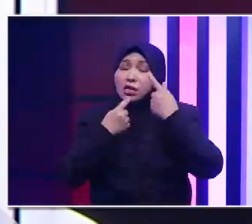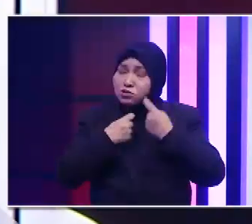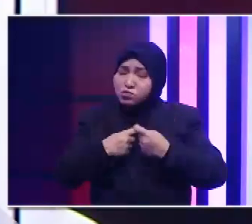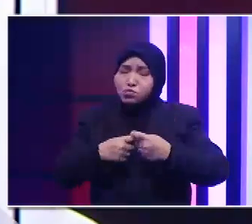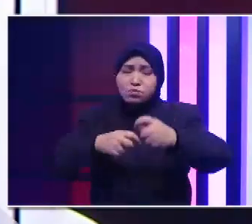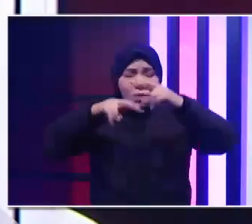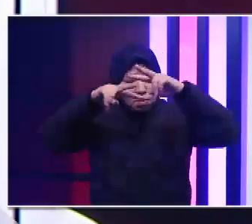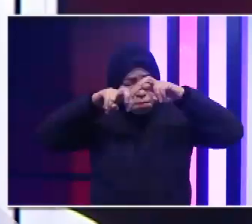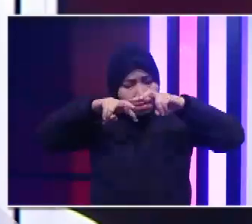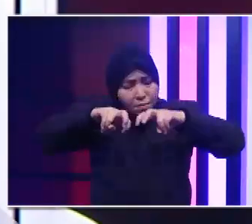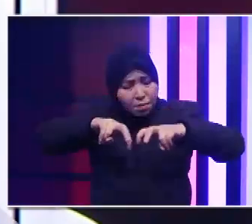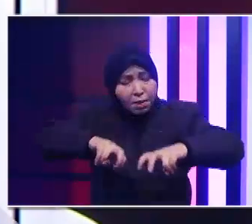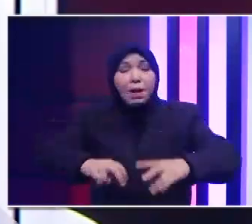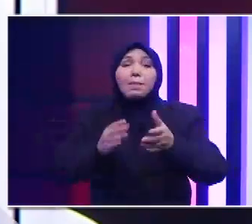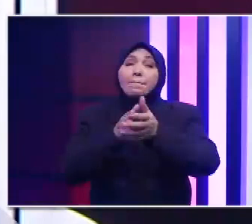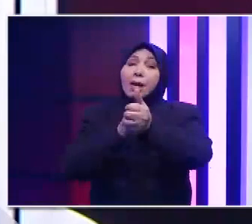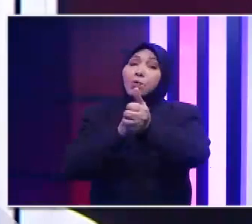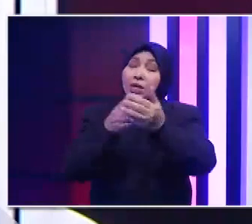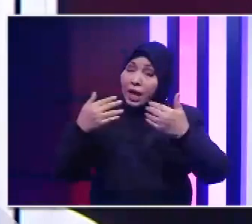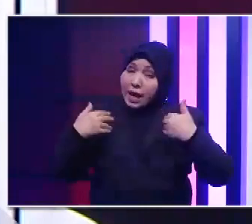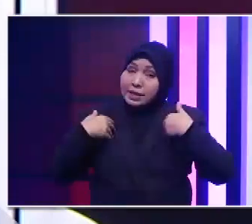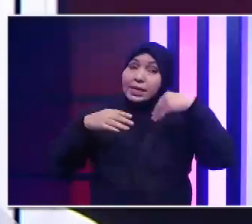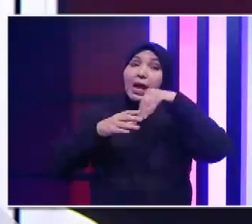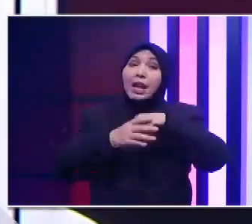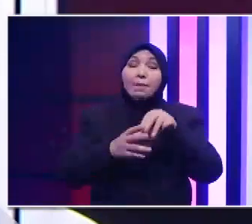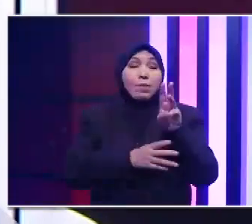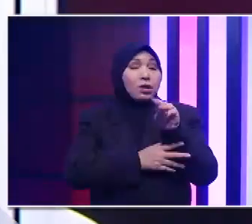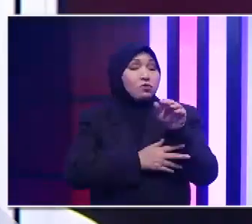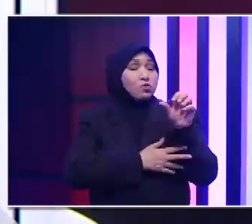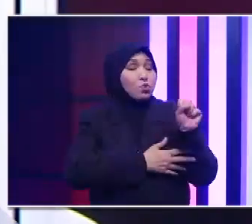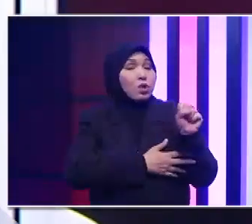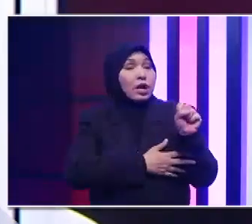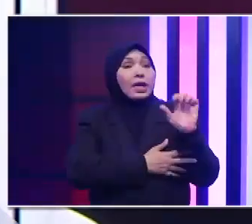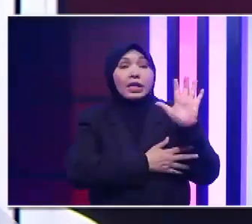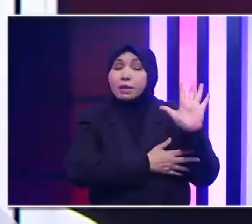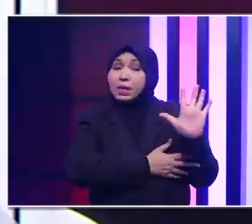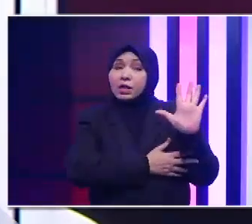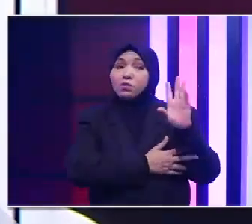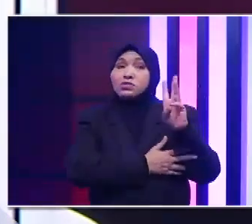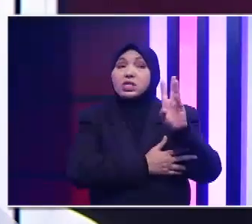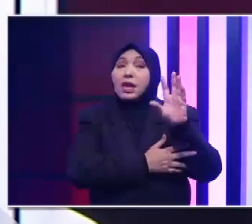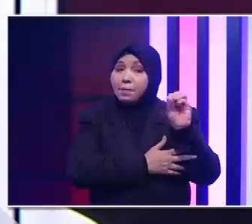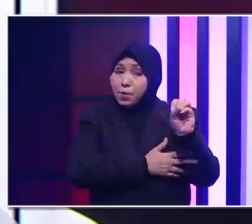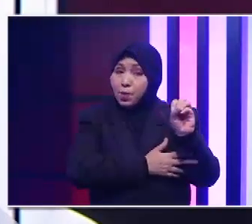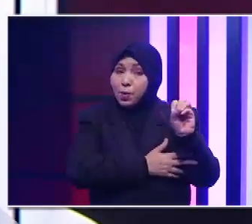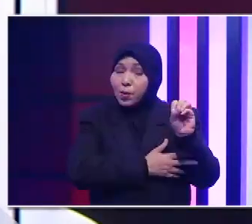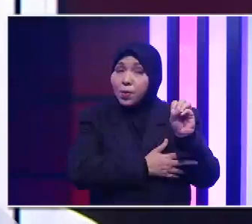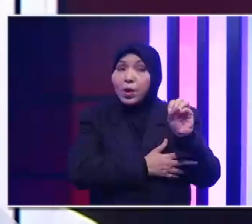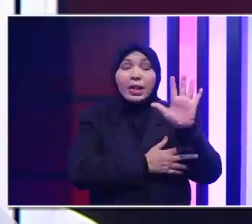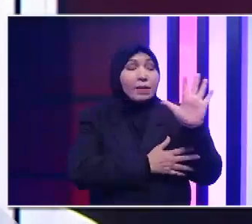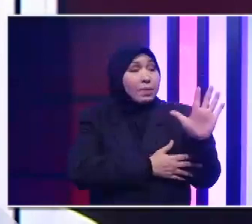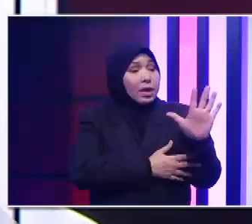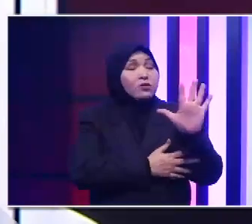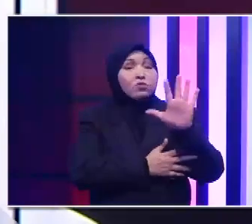menggali panduan-panduan yang berada didalam halaman yang ke-500 60 eh